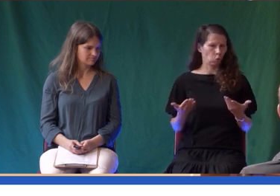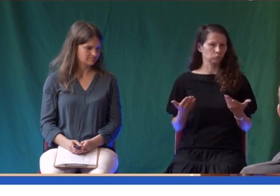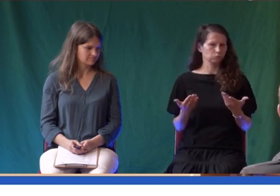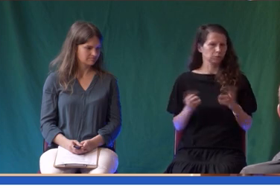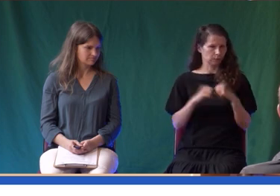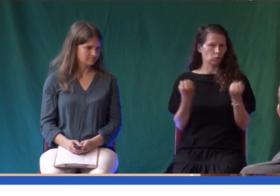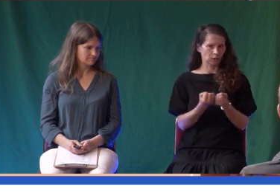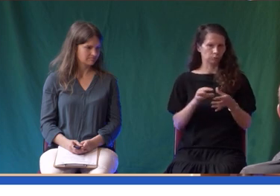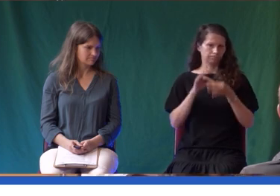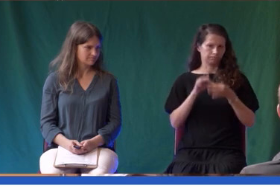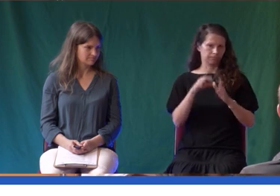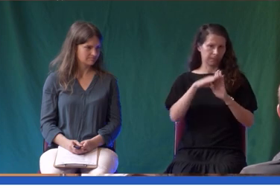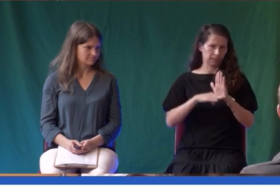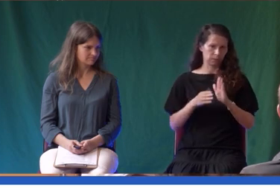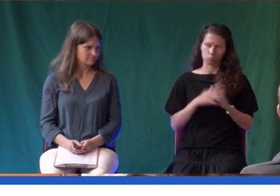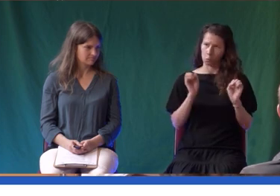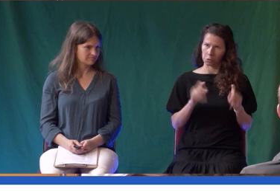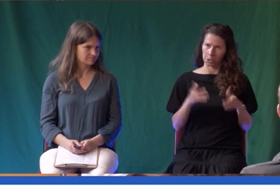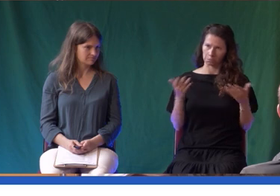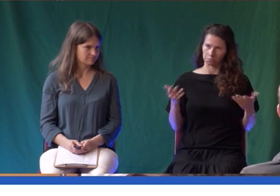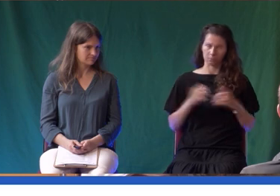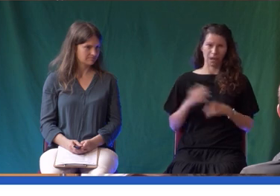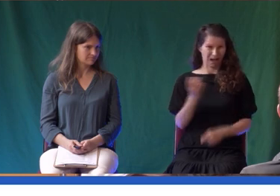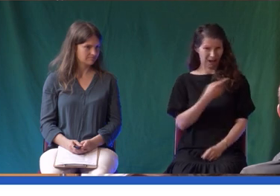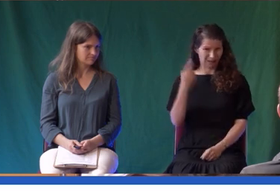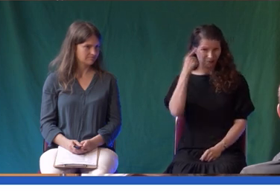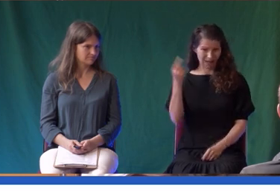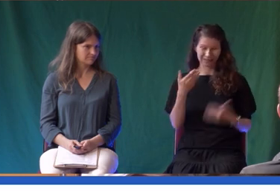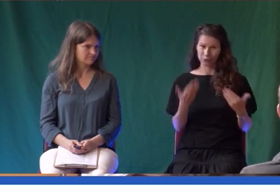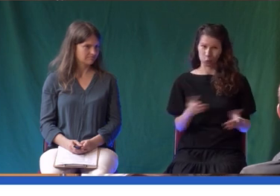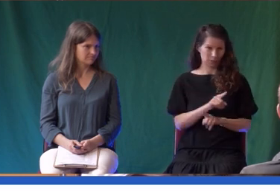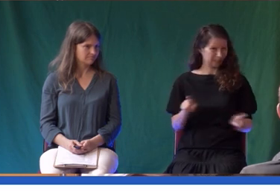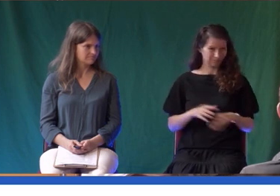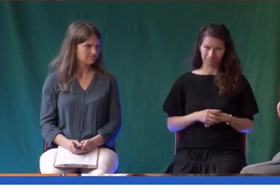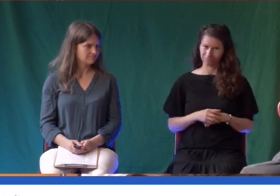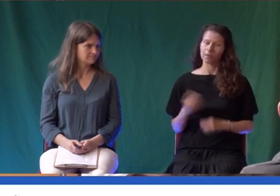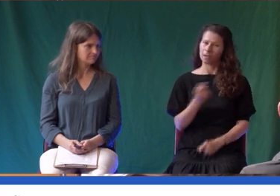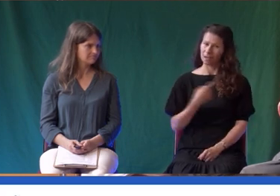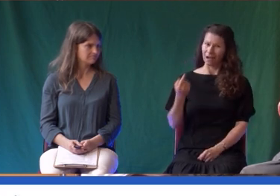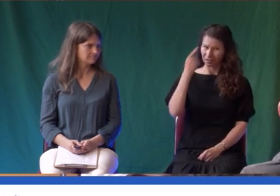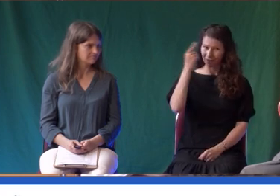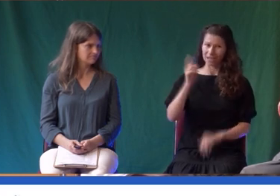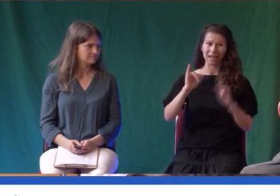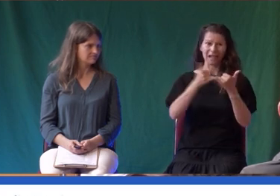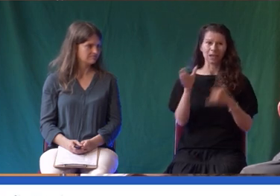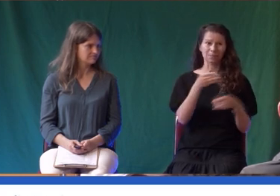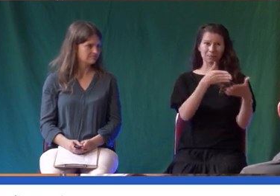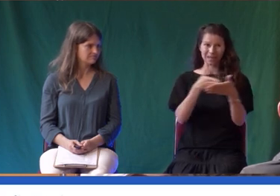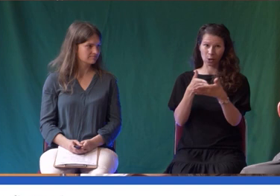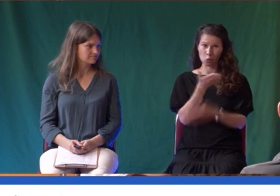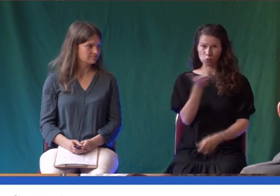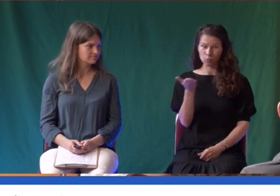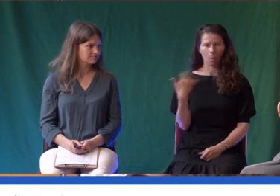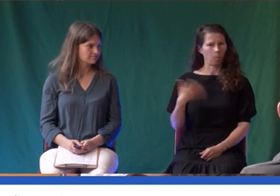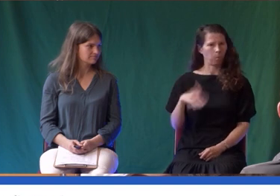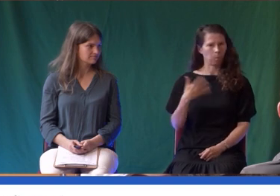so gut wir alle wissen dass dem nicht so ist wir alle wissen dass Eltern mit Behinderung vor